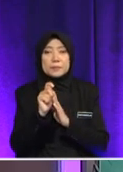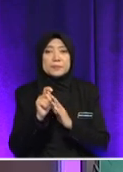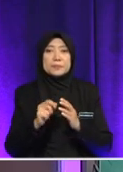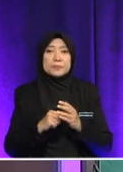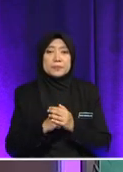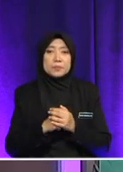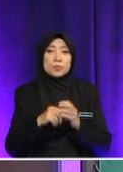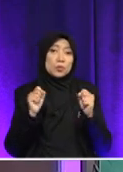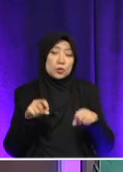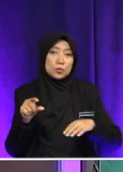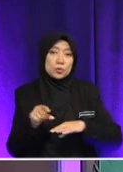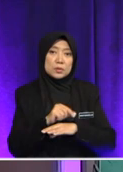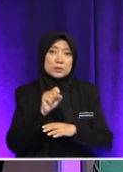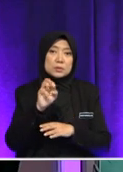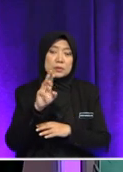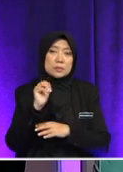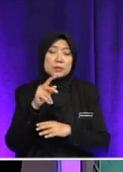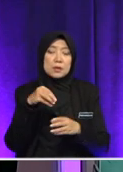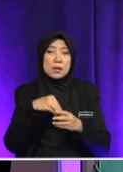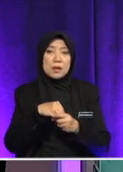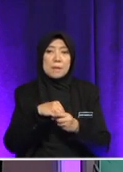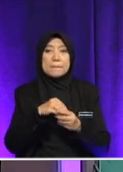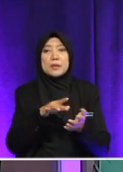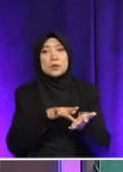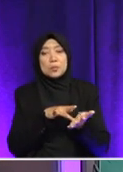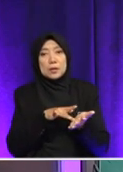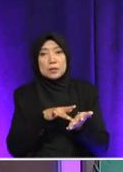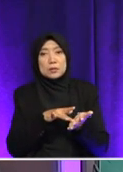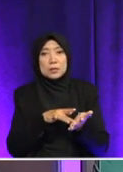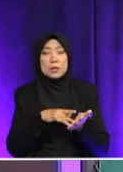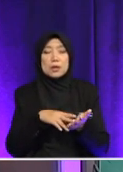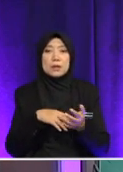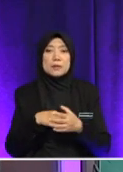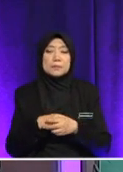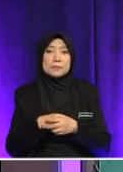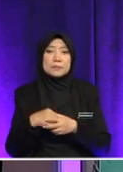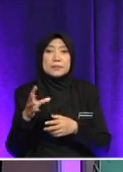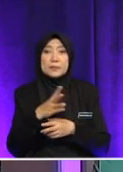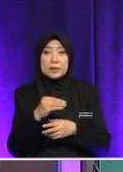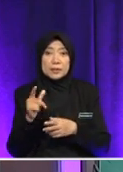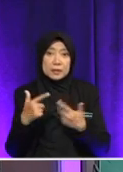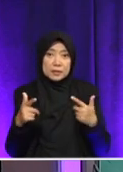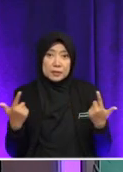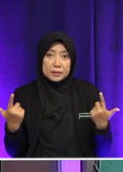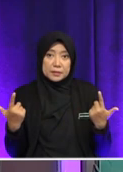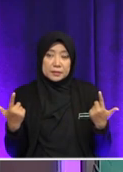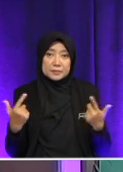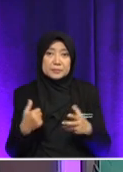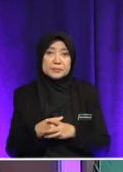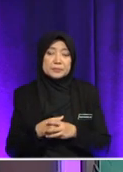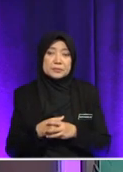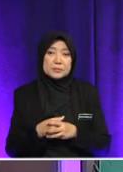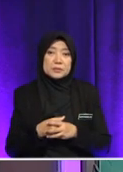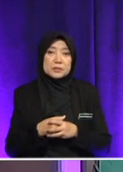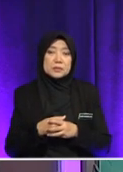sebenarnya kita guna serambi dalam bidang perbuatan bidang pengangkutan dan sebagainya boleh Oke ini aplikasi